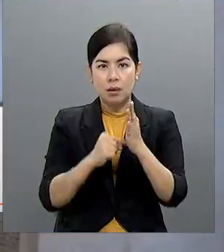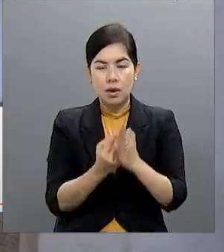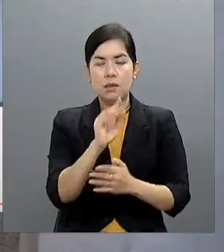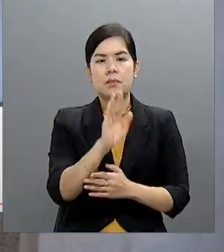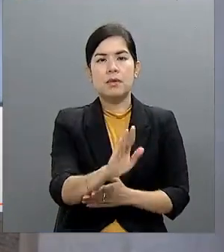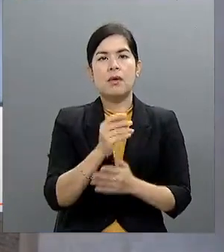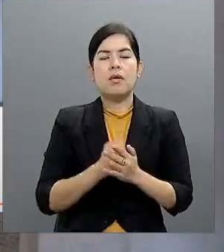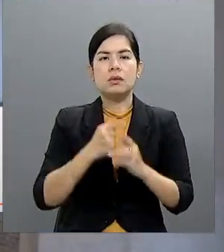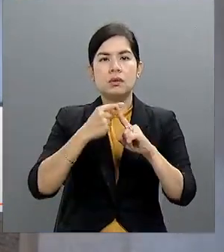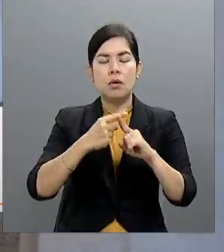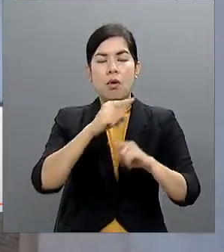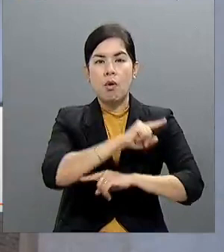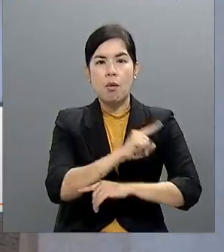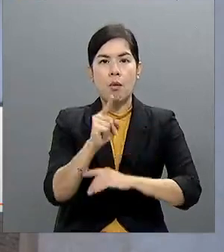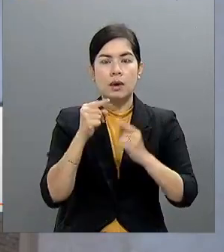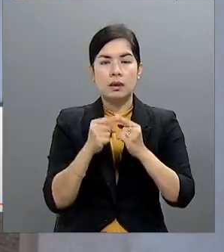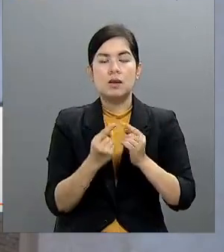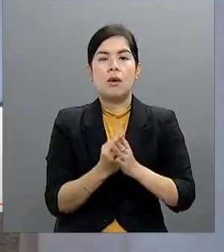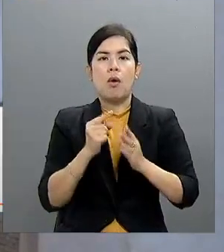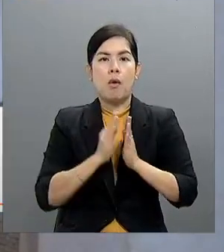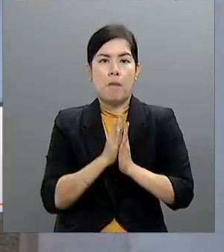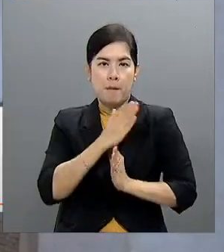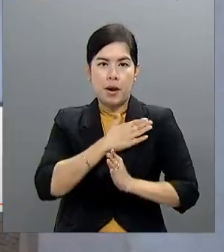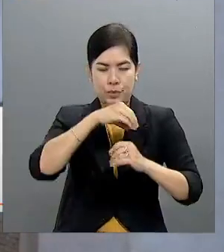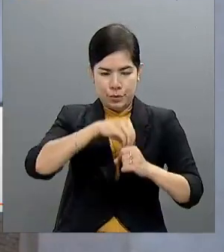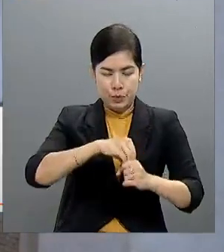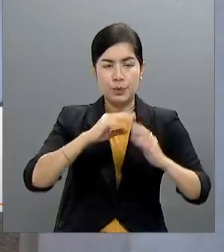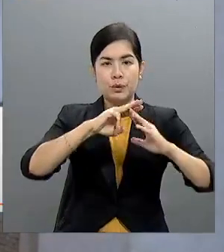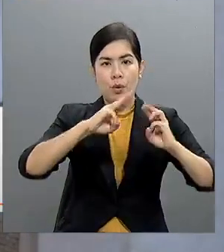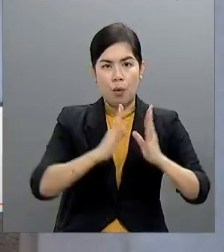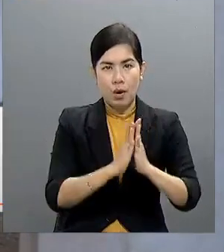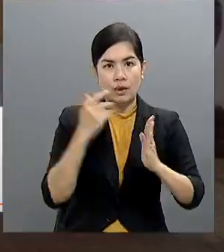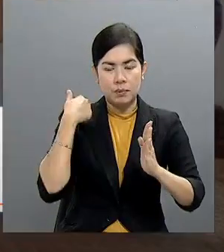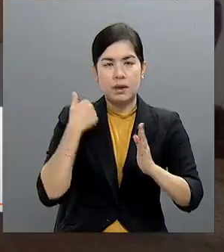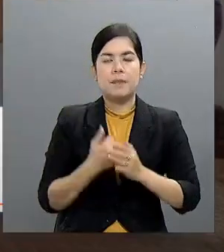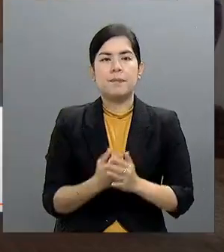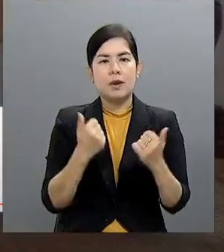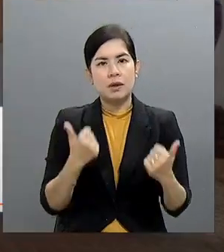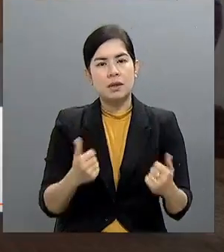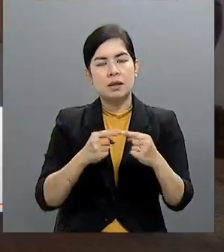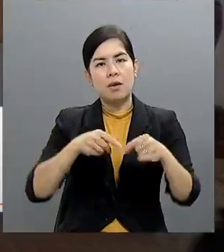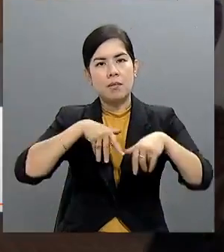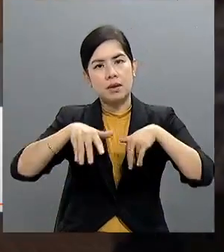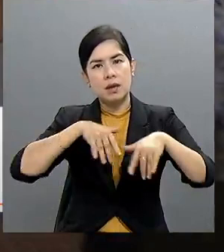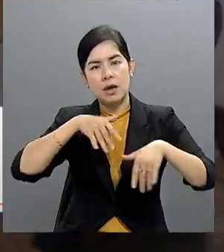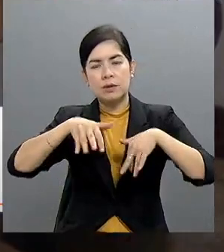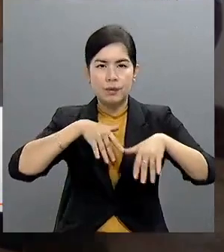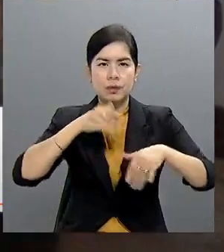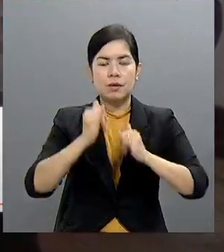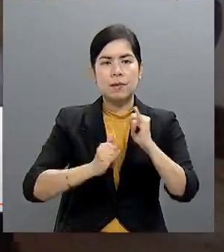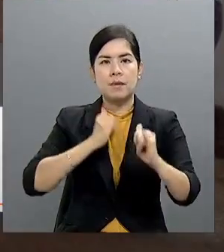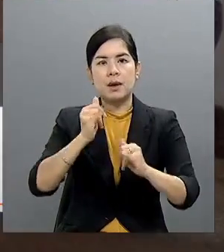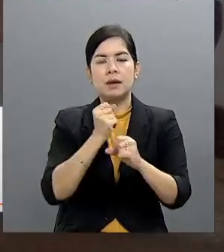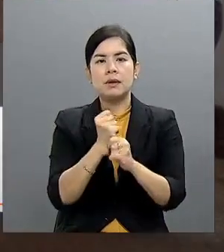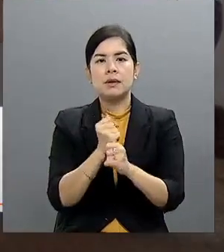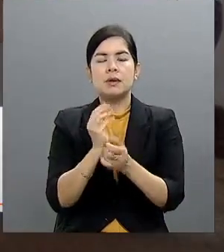มสาธุชนสอบถามทางวัดก็ได้อนุญาตให้เข้าไปปฏิบัติกิจทางศาสนาทำบุญตักบาตรฟัง